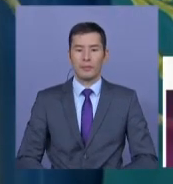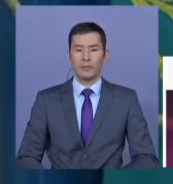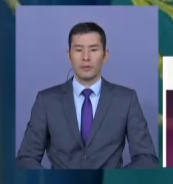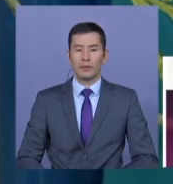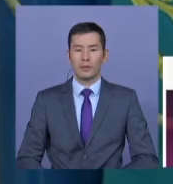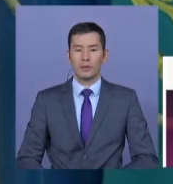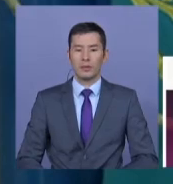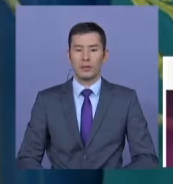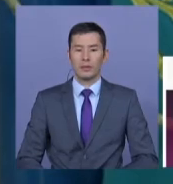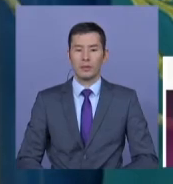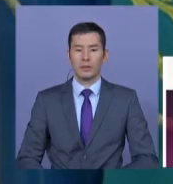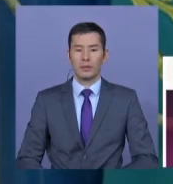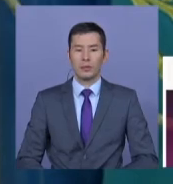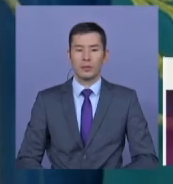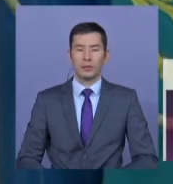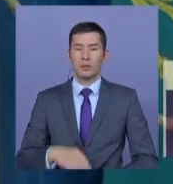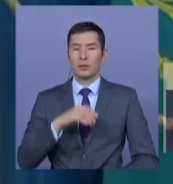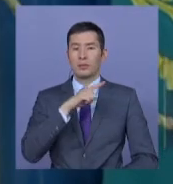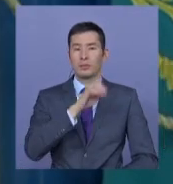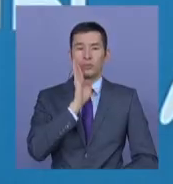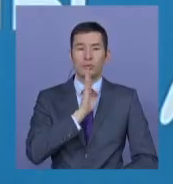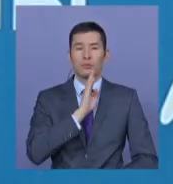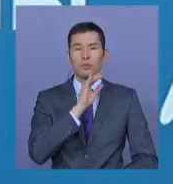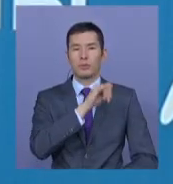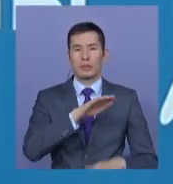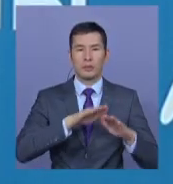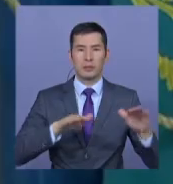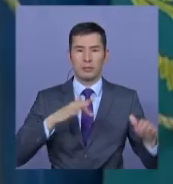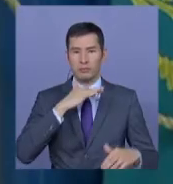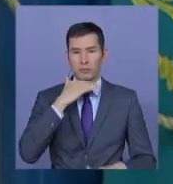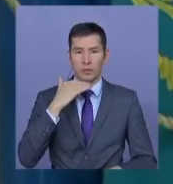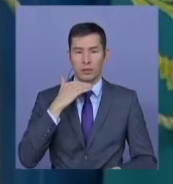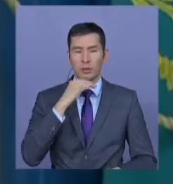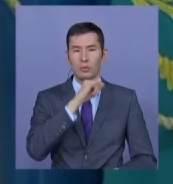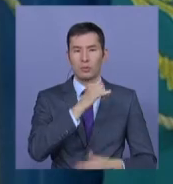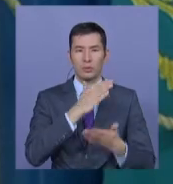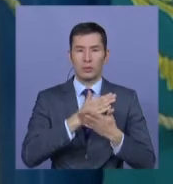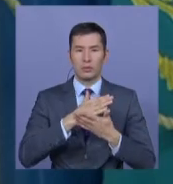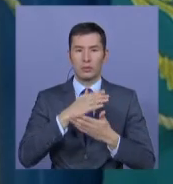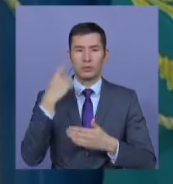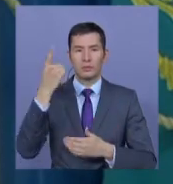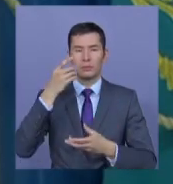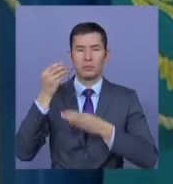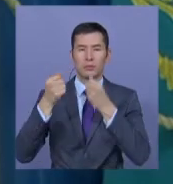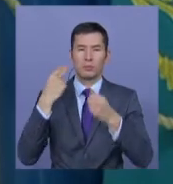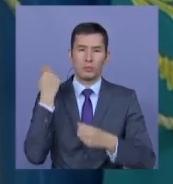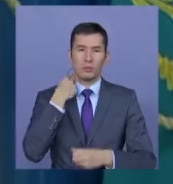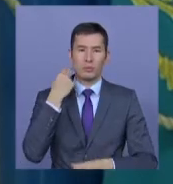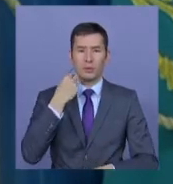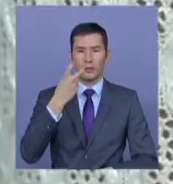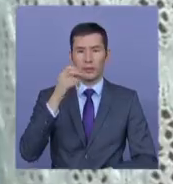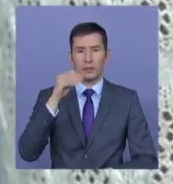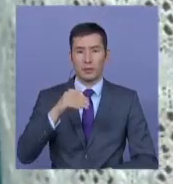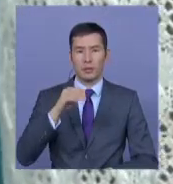жаңа апай көрсетті. 200 мың теңге береді. Нұр Отан партиясына рахмет. Бүтіп қол соғысып, бізге көмек қолын соғыс